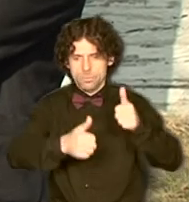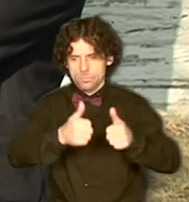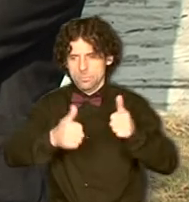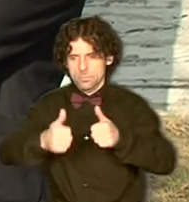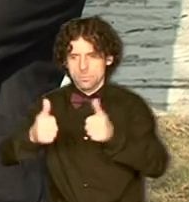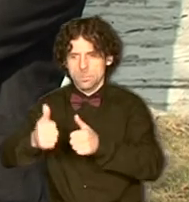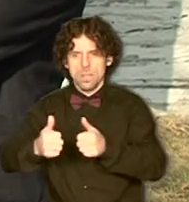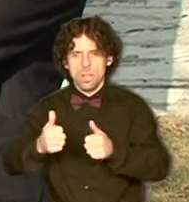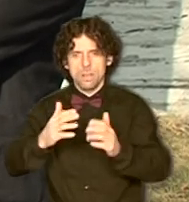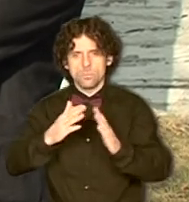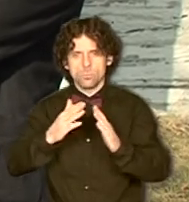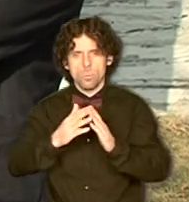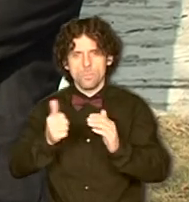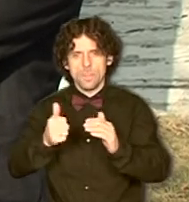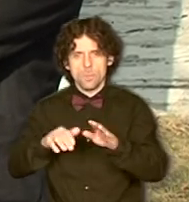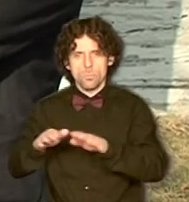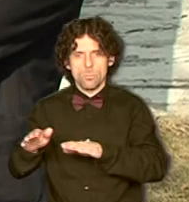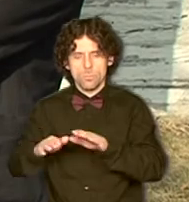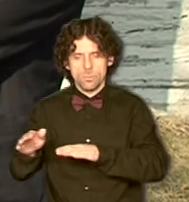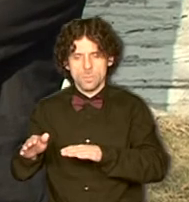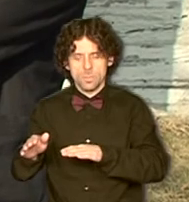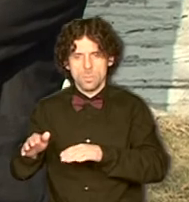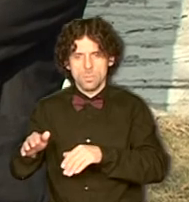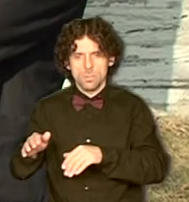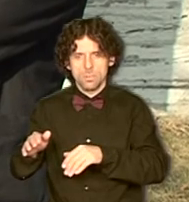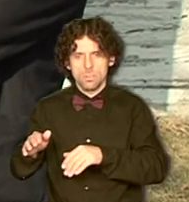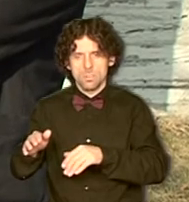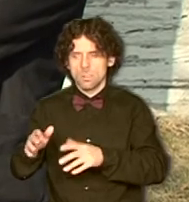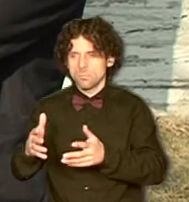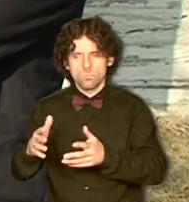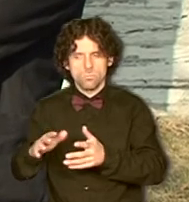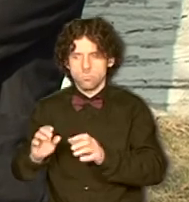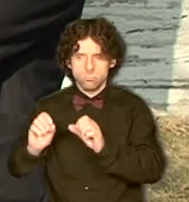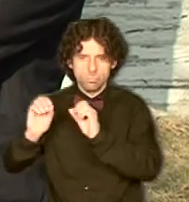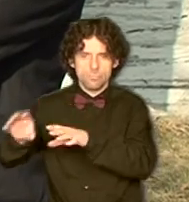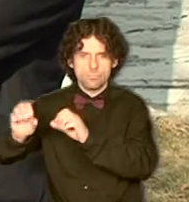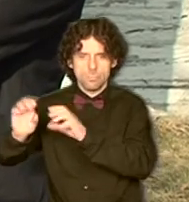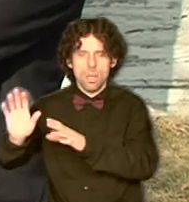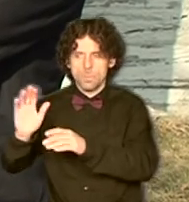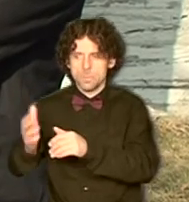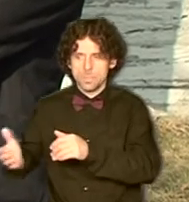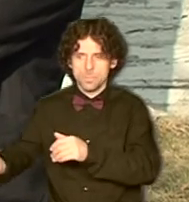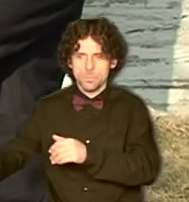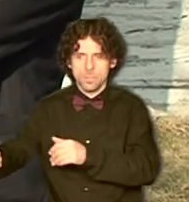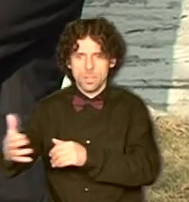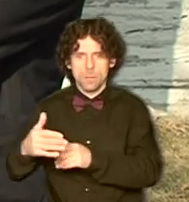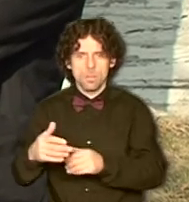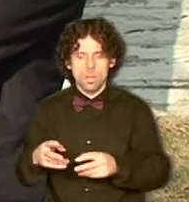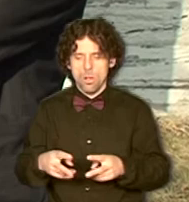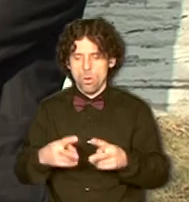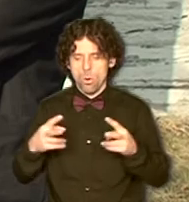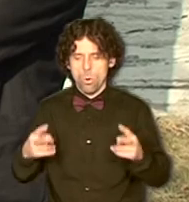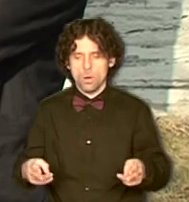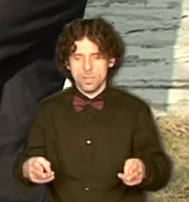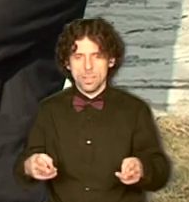gdzieś chałupę w jednym na przykład pomieszczeniu, w jakiejś jednej izbie. Po czym zbierano to wszystko i w czasie okresu tych